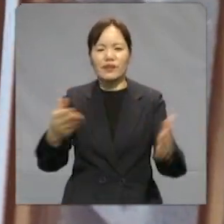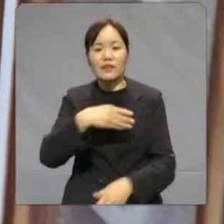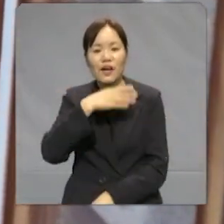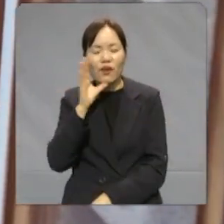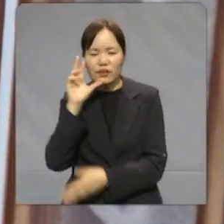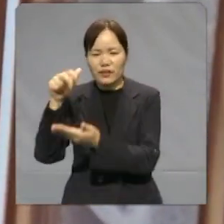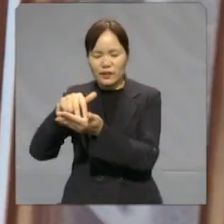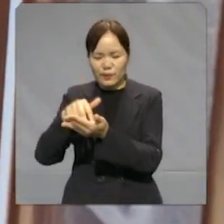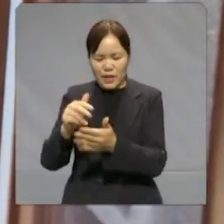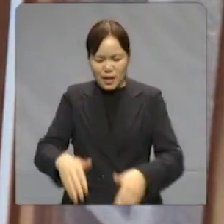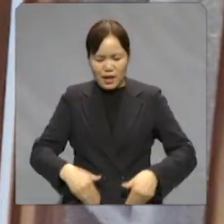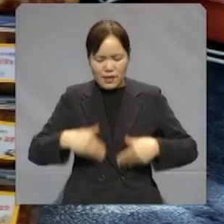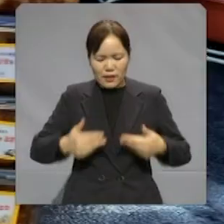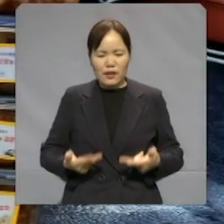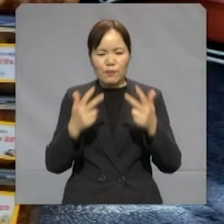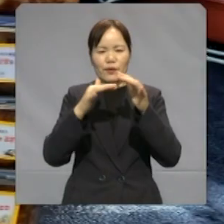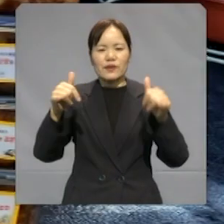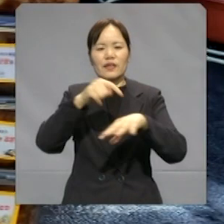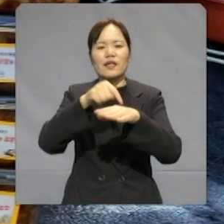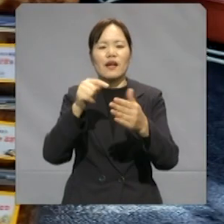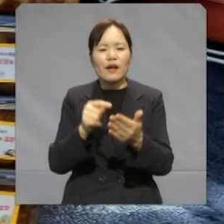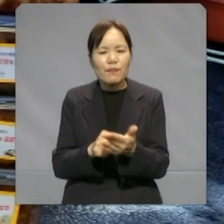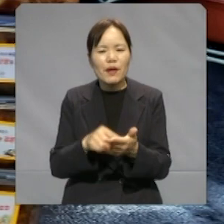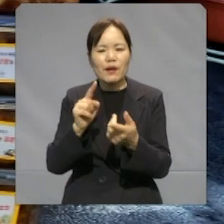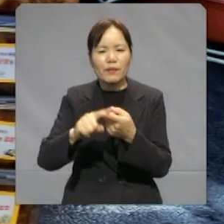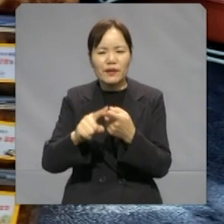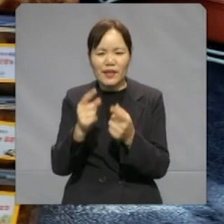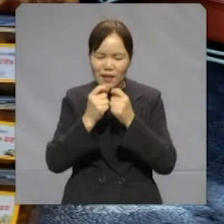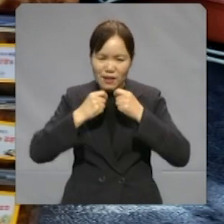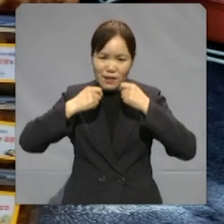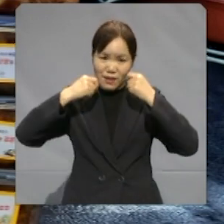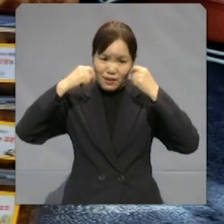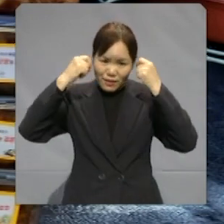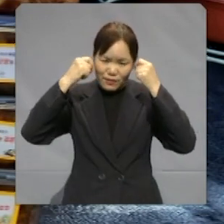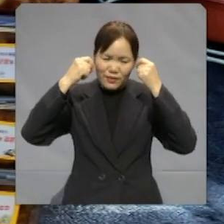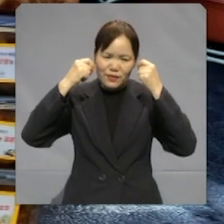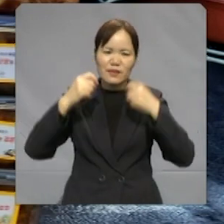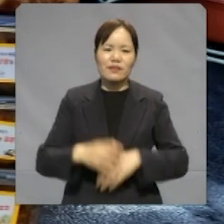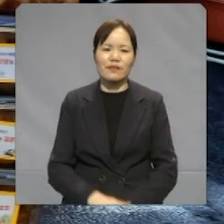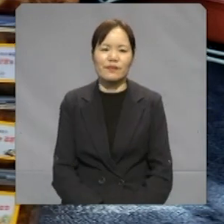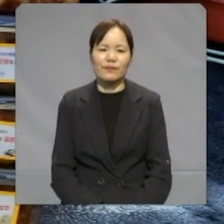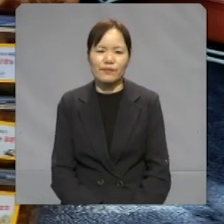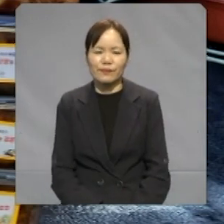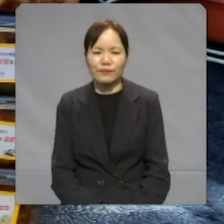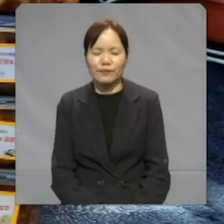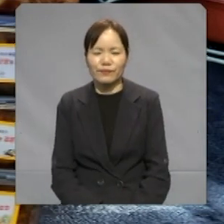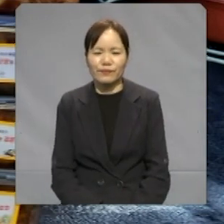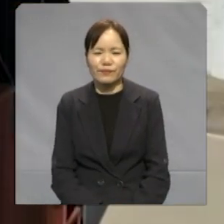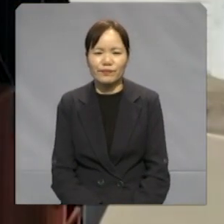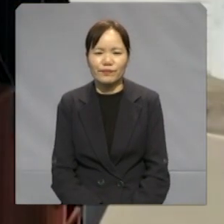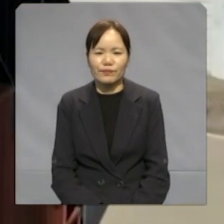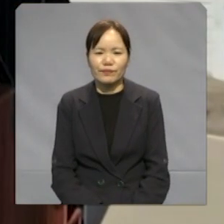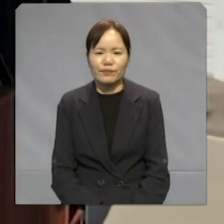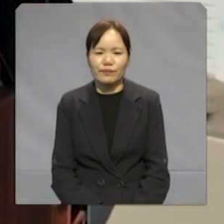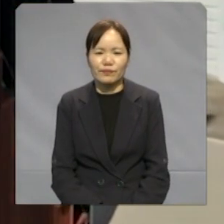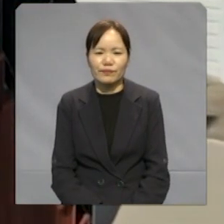어르신들도 따뜻한 봉사자들의 마음에 활짝 웃는 얼굴로 반겨주셨는데요.